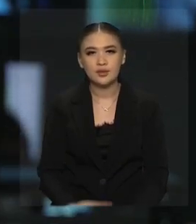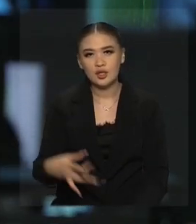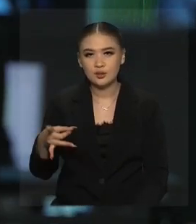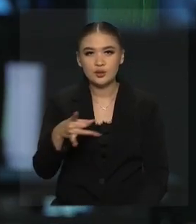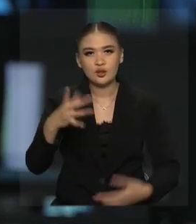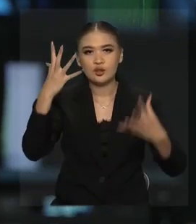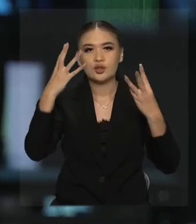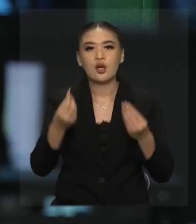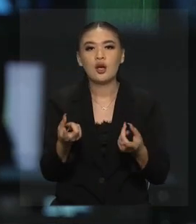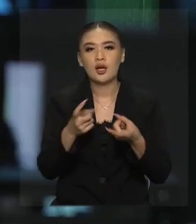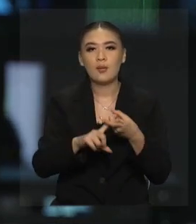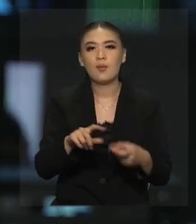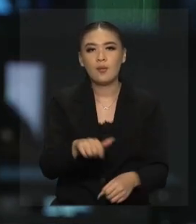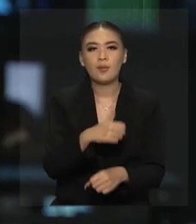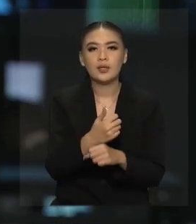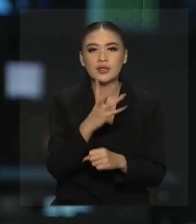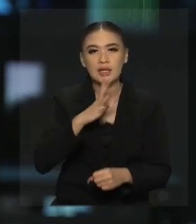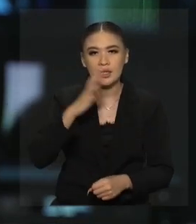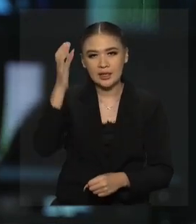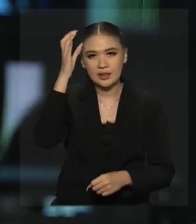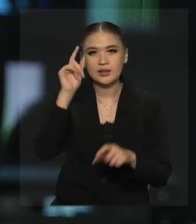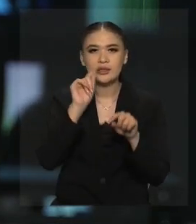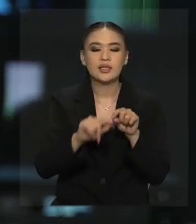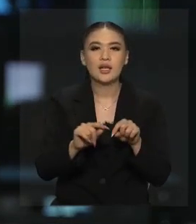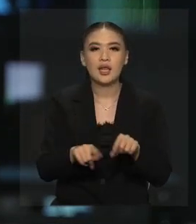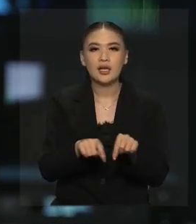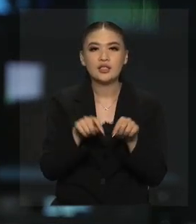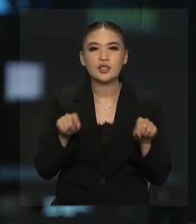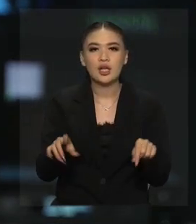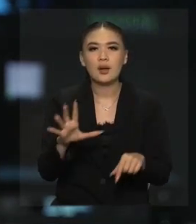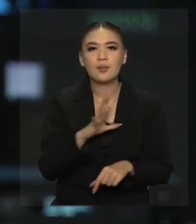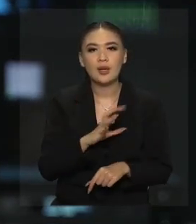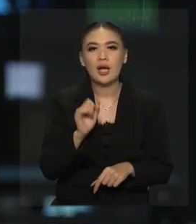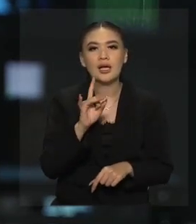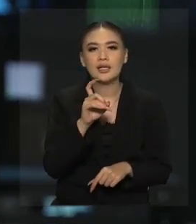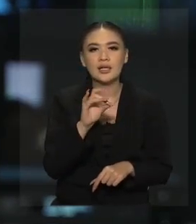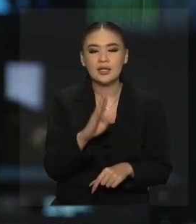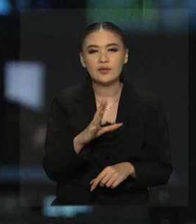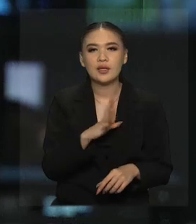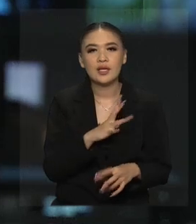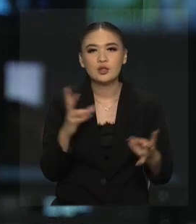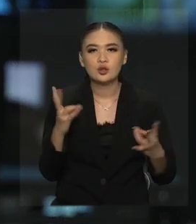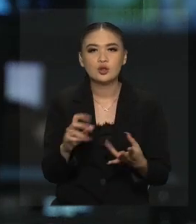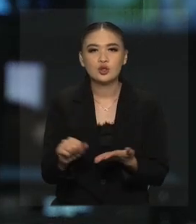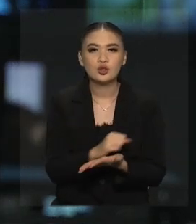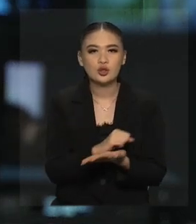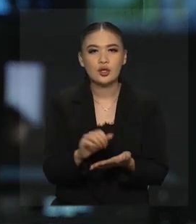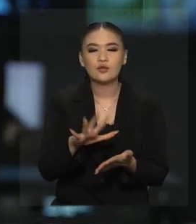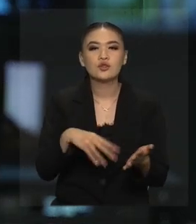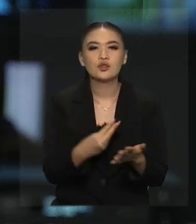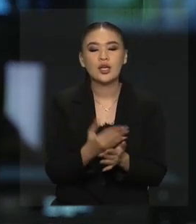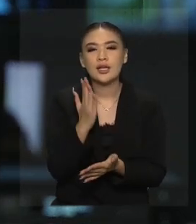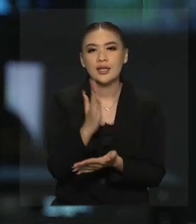Республика күніне орай бас шаһарда ғылыми зертхана ашылды. Ұлттық архив қорында зерттеуге зәру құжаттар әлде бар, дейді